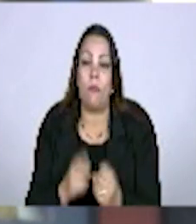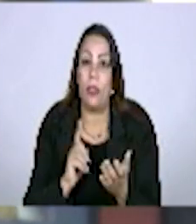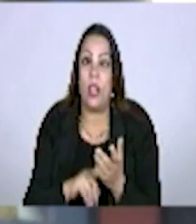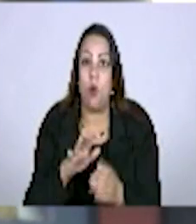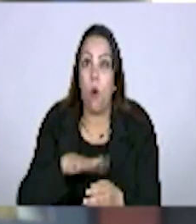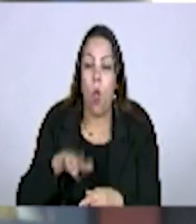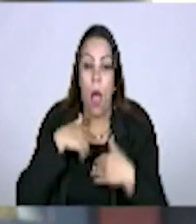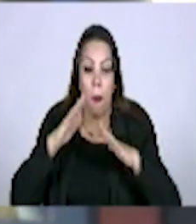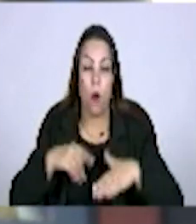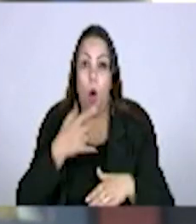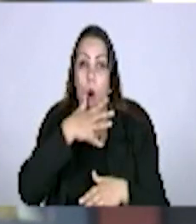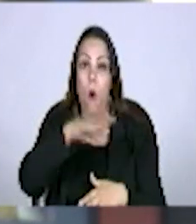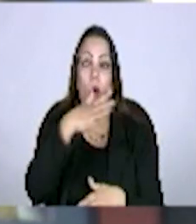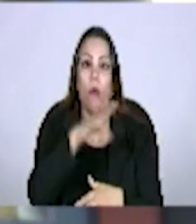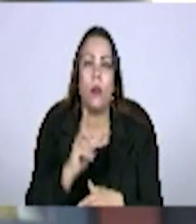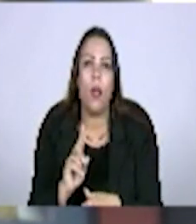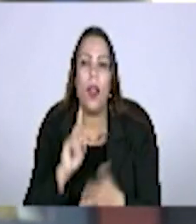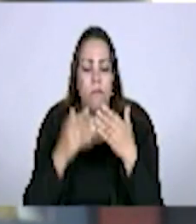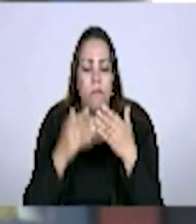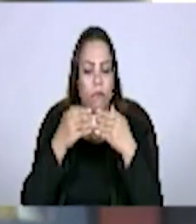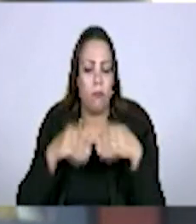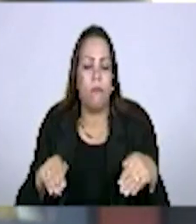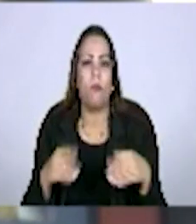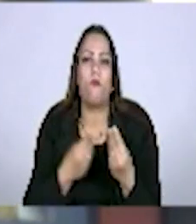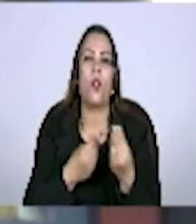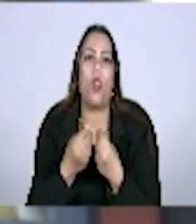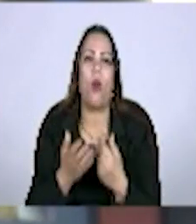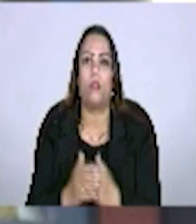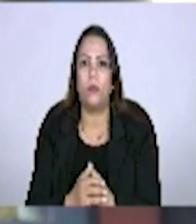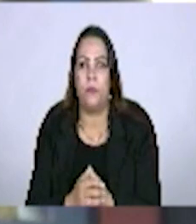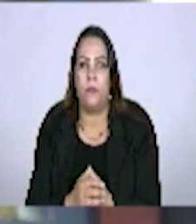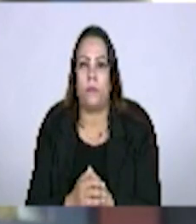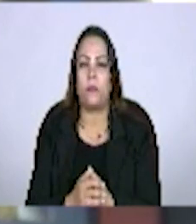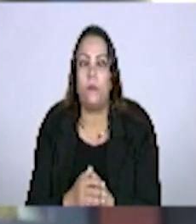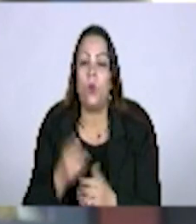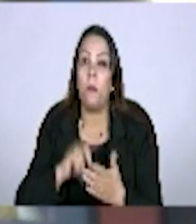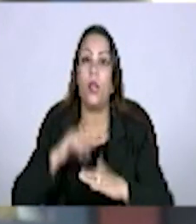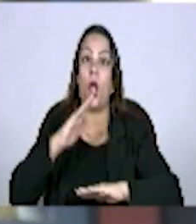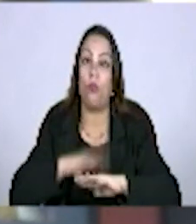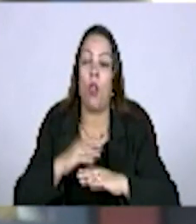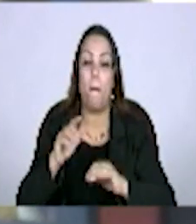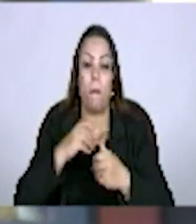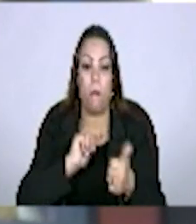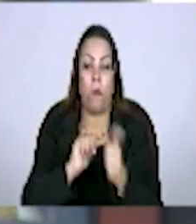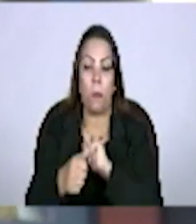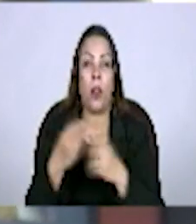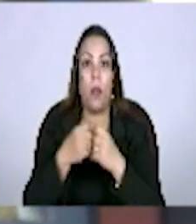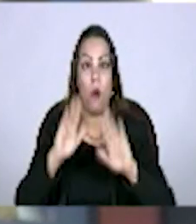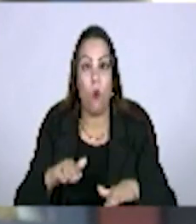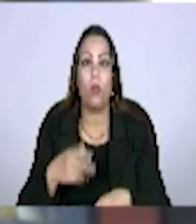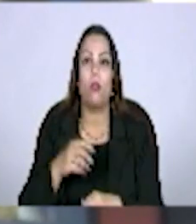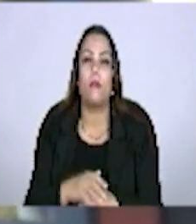ما لدى الانسان يقول لغيره بل بالعكس هناك حدود في العلاقات الاحترام المتبادل موجود